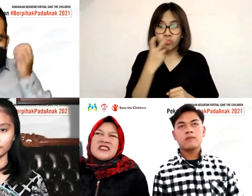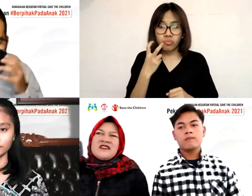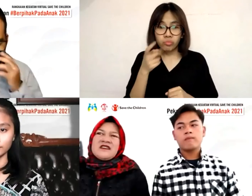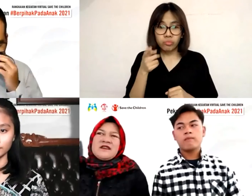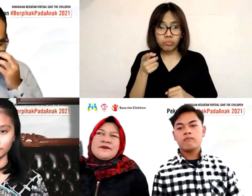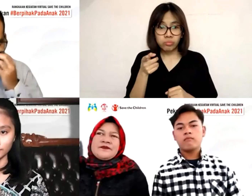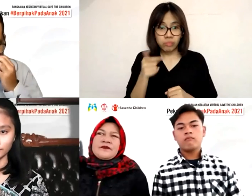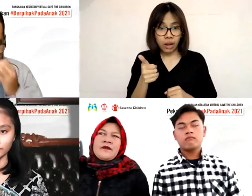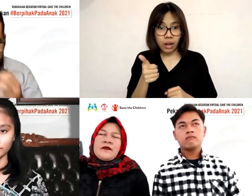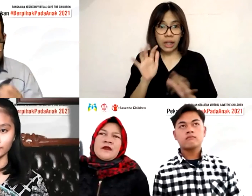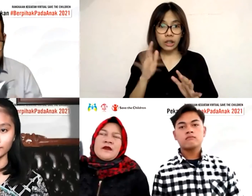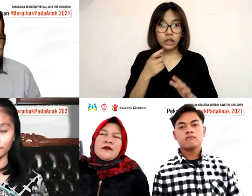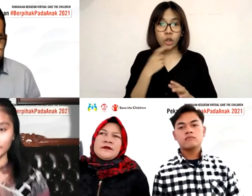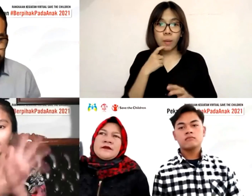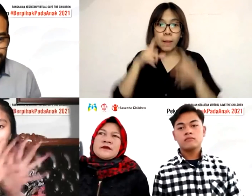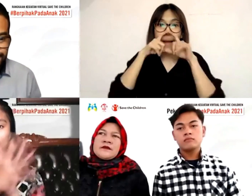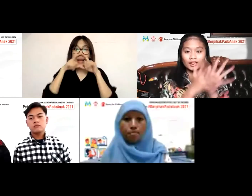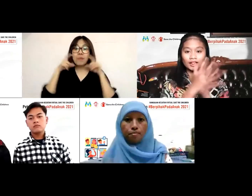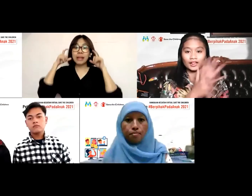Saya coba, mudah-mudahan